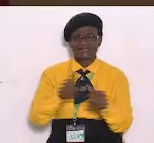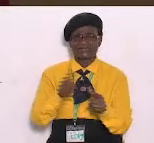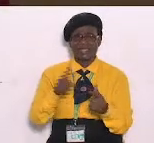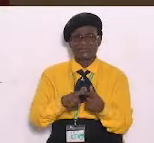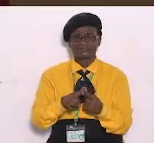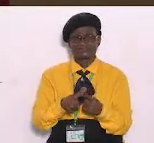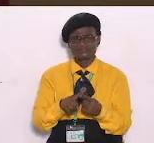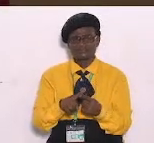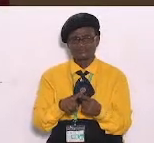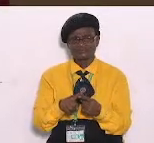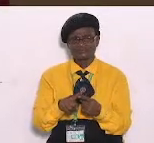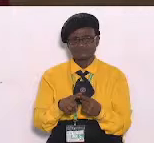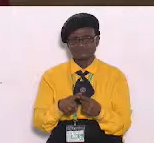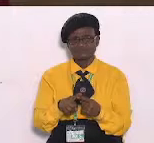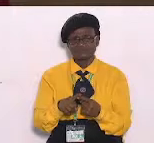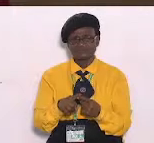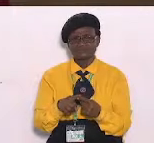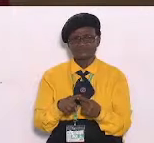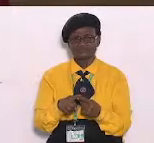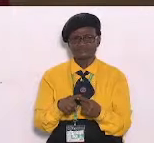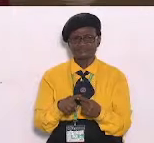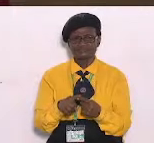et de